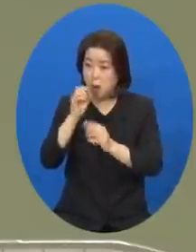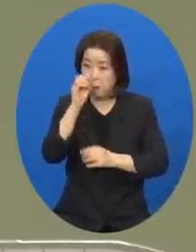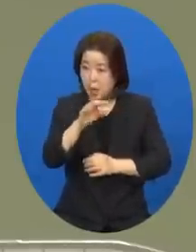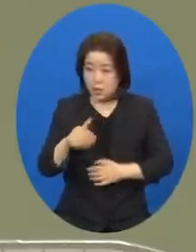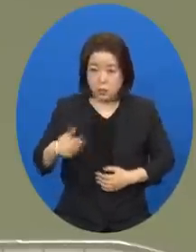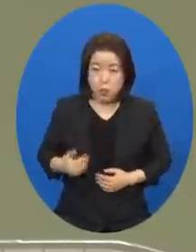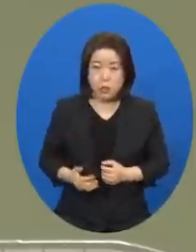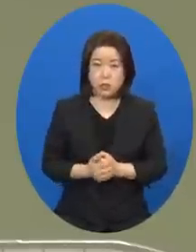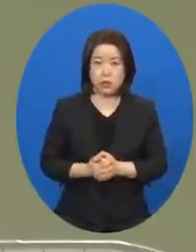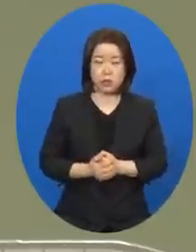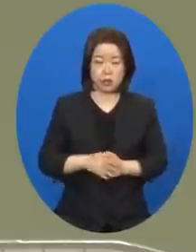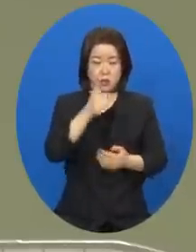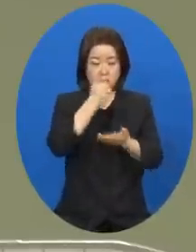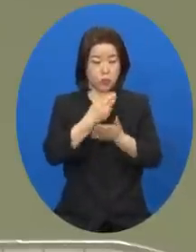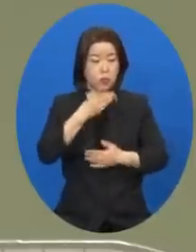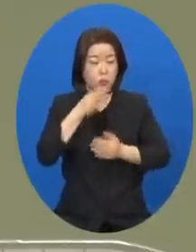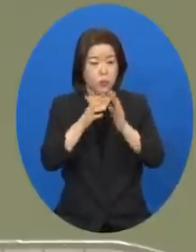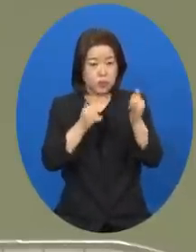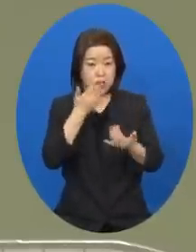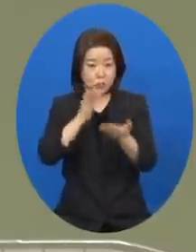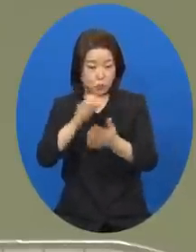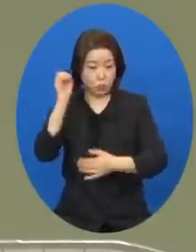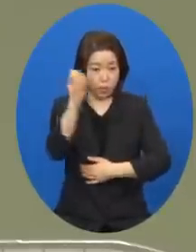죄가 없는 자가 돌을 던지라.